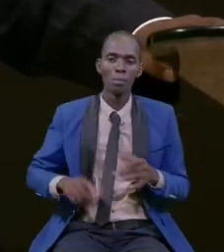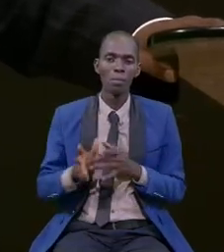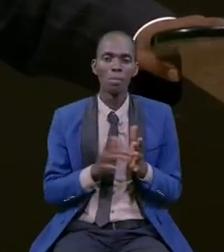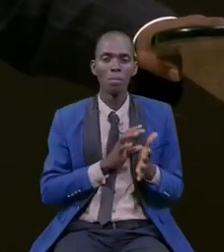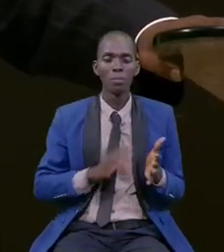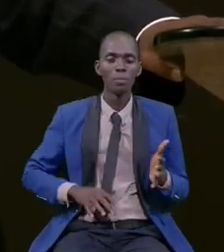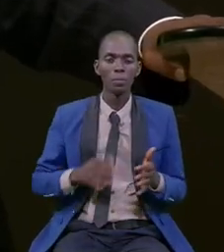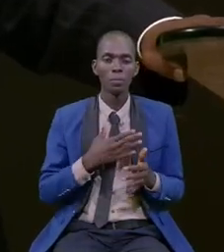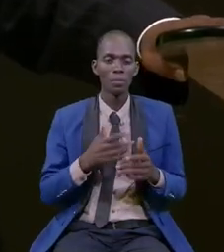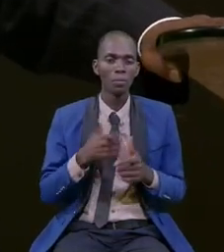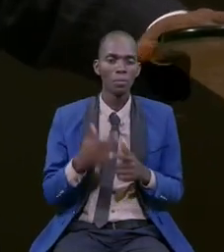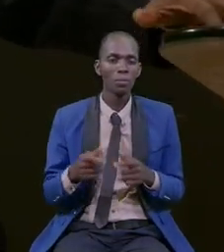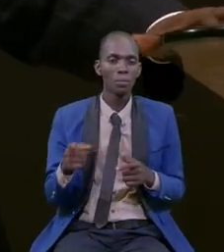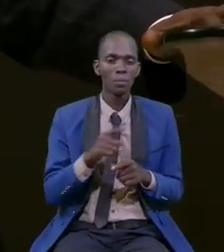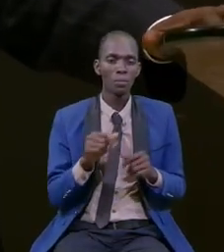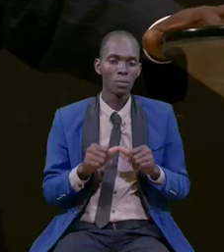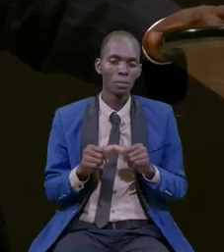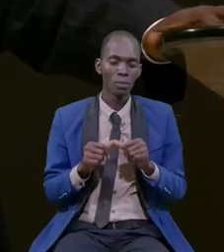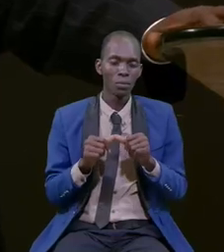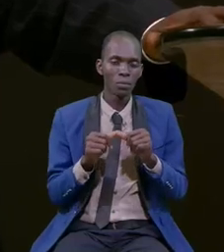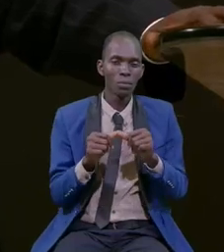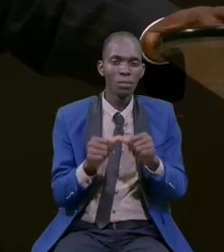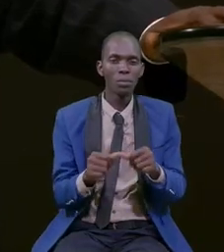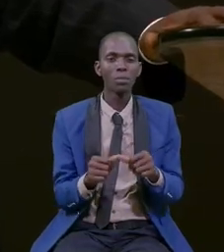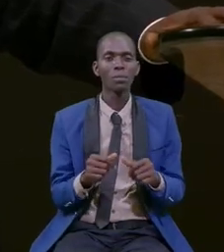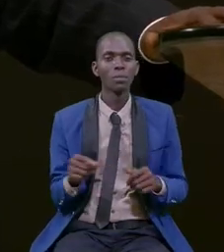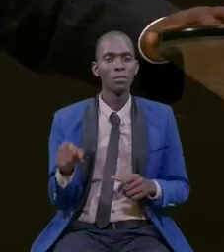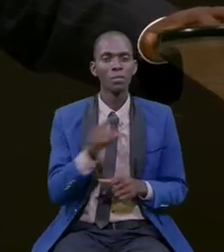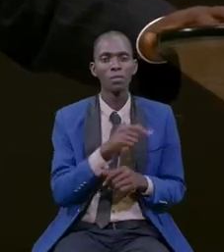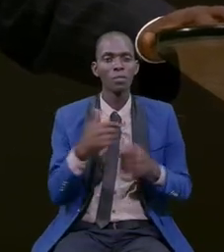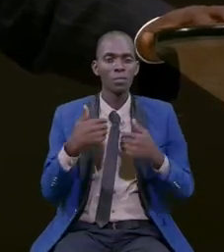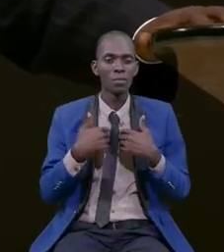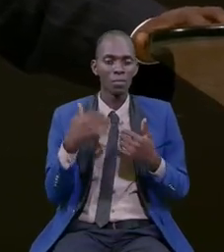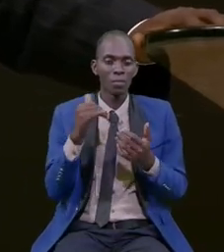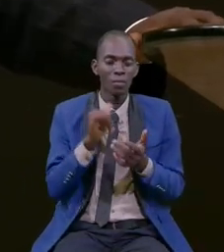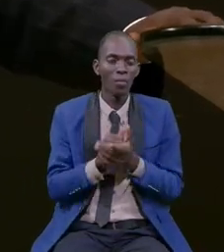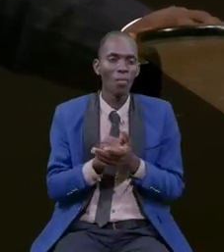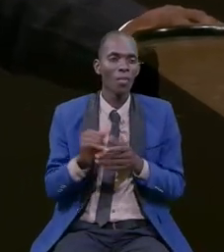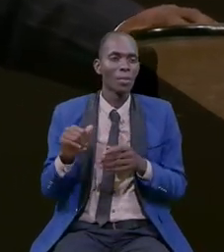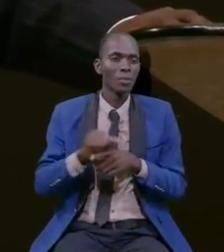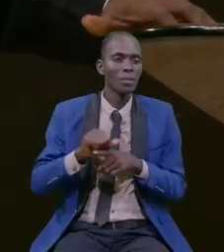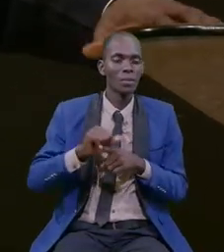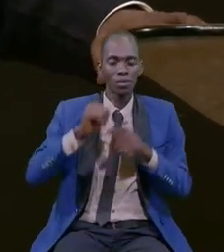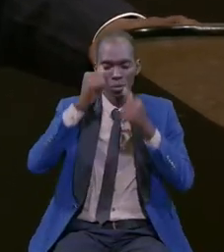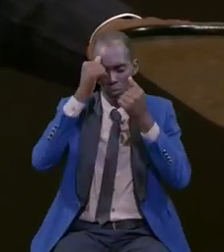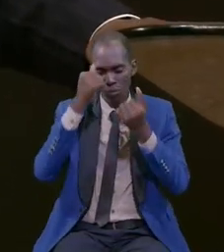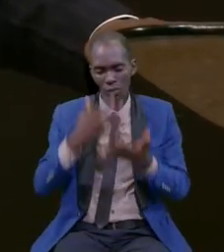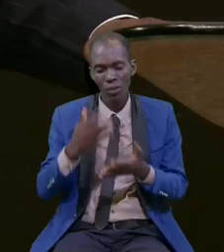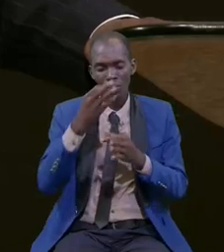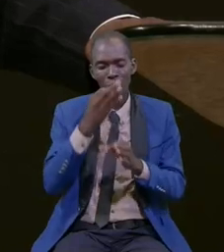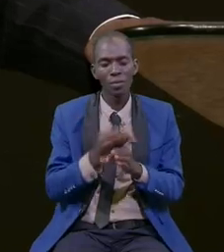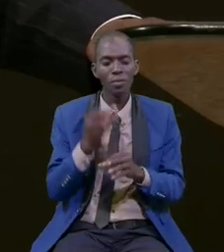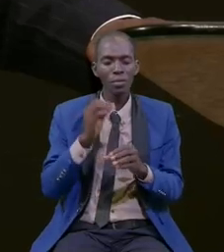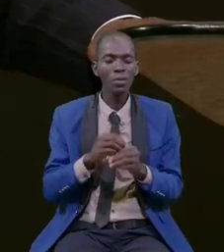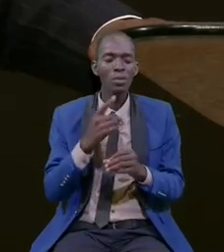ont continué ils ont continué dans cette obéissance pratique et cette foi d'obéissance pratique dans le Seigneur